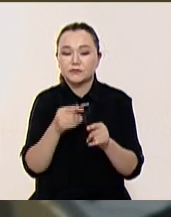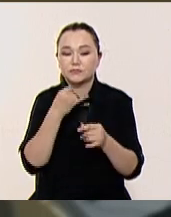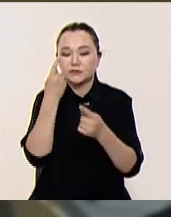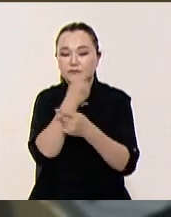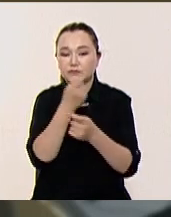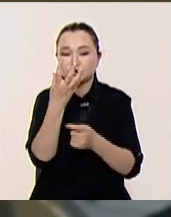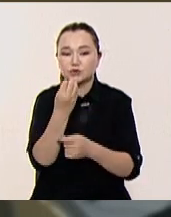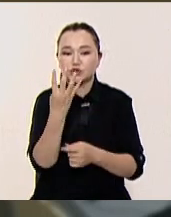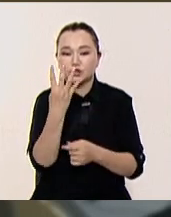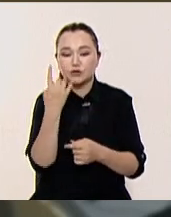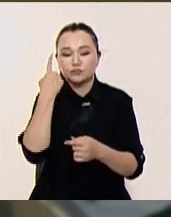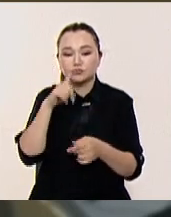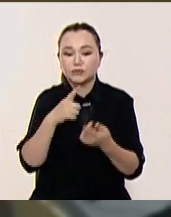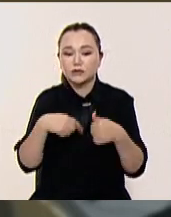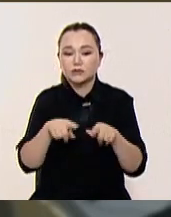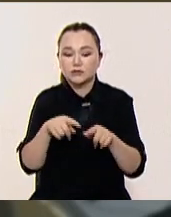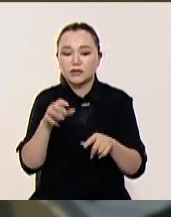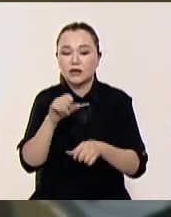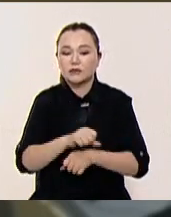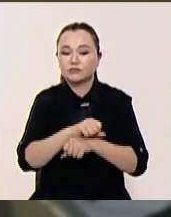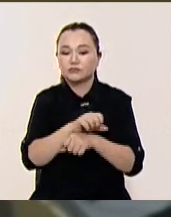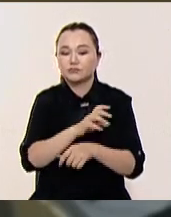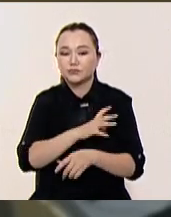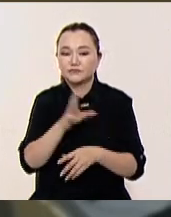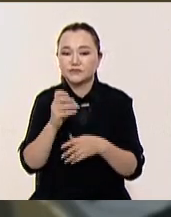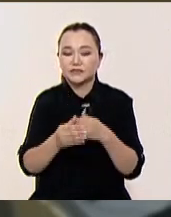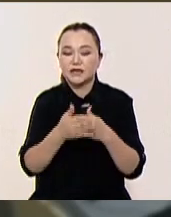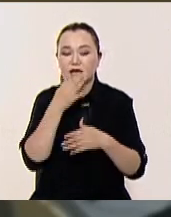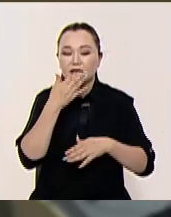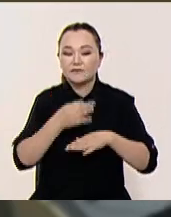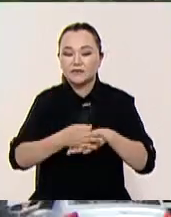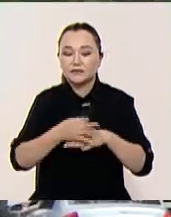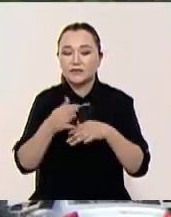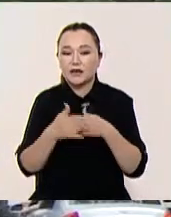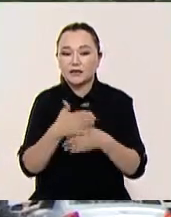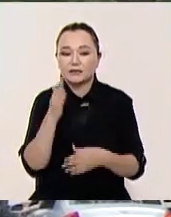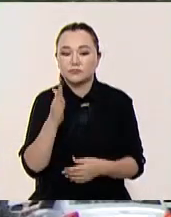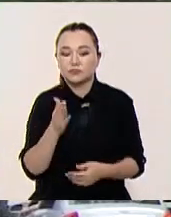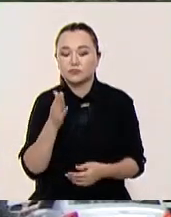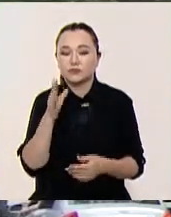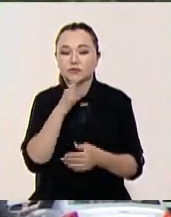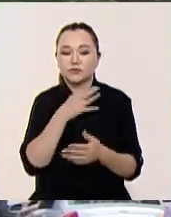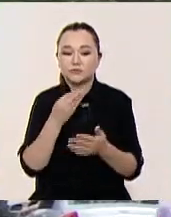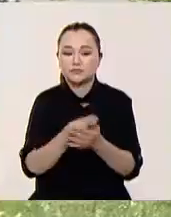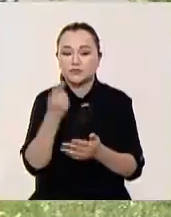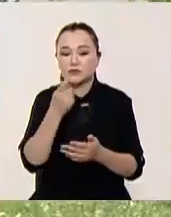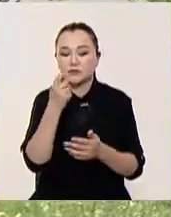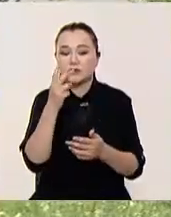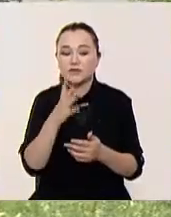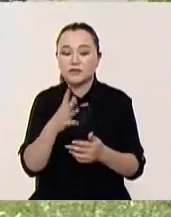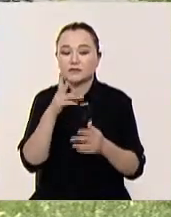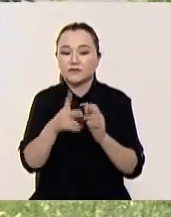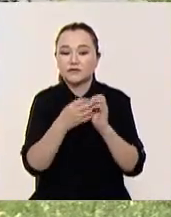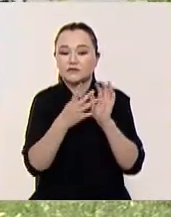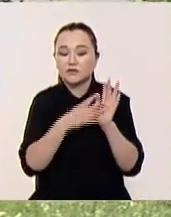что еще четыре организатора несанкционированной акции привлечены к административной ответственности. Собственники квартир с